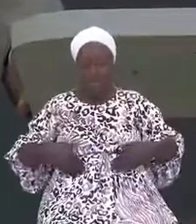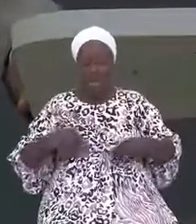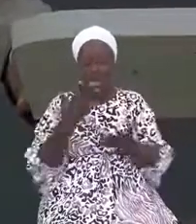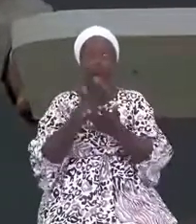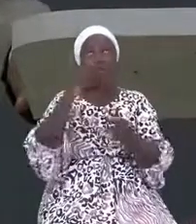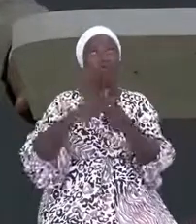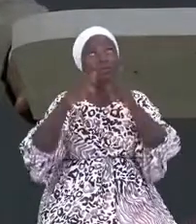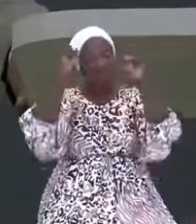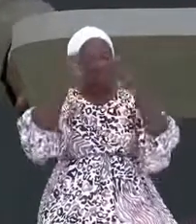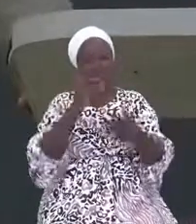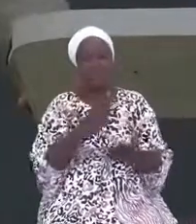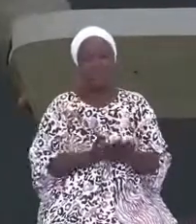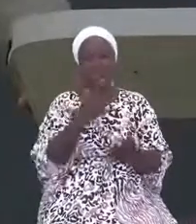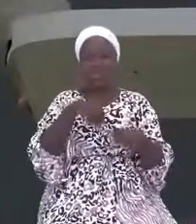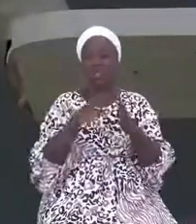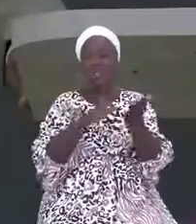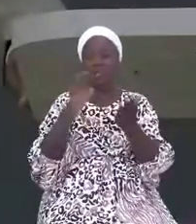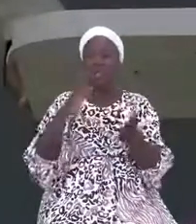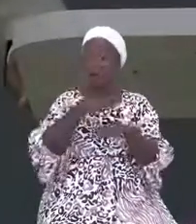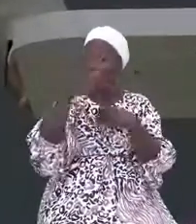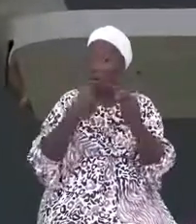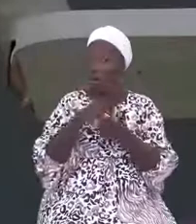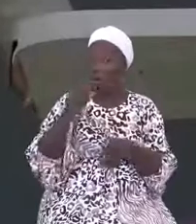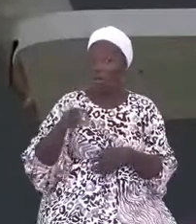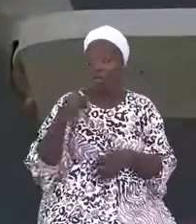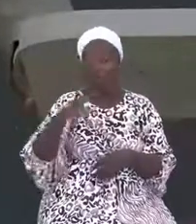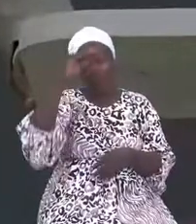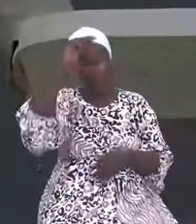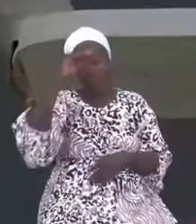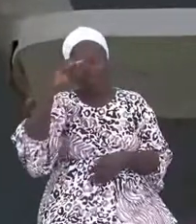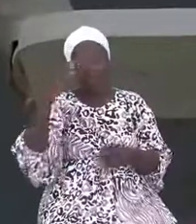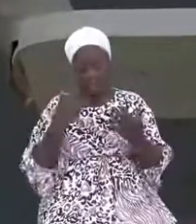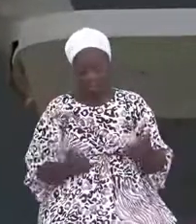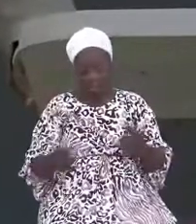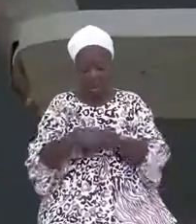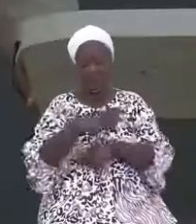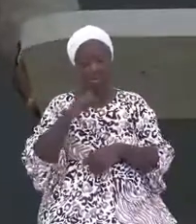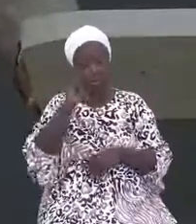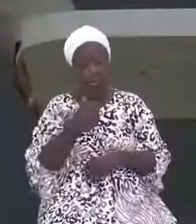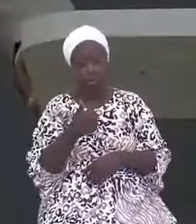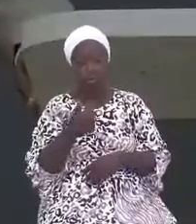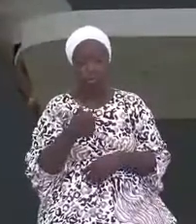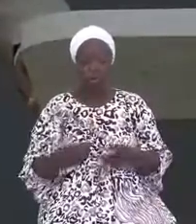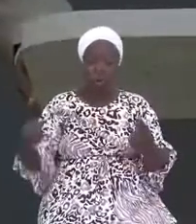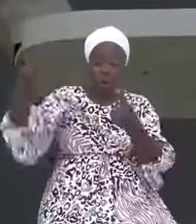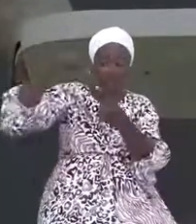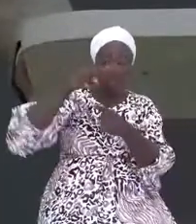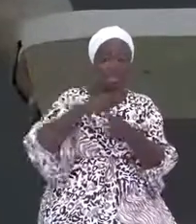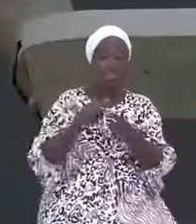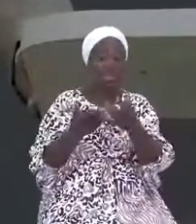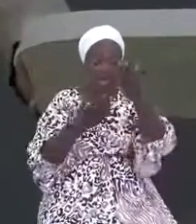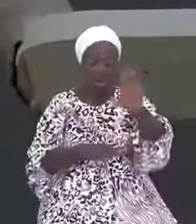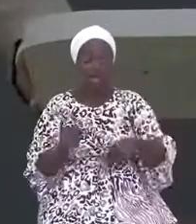richesse avec gloire tous les besoins de l'homme aujourd'hui et demain jusqu'à ce qu'ils